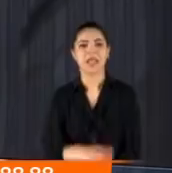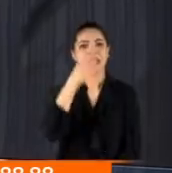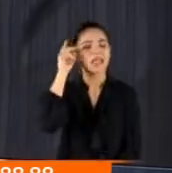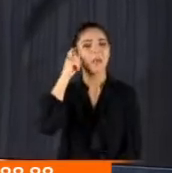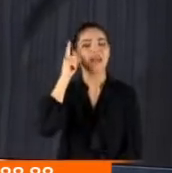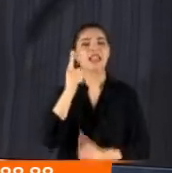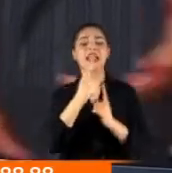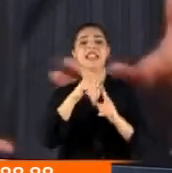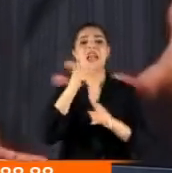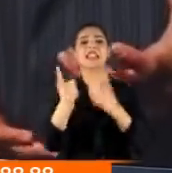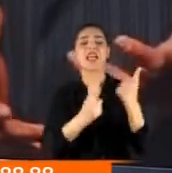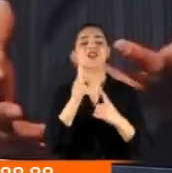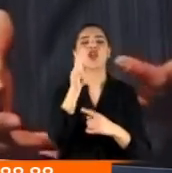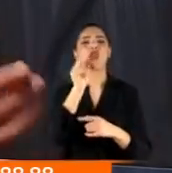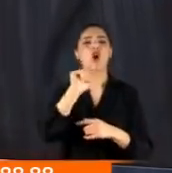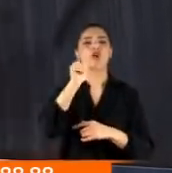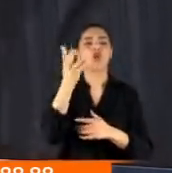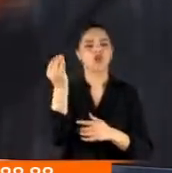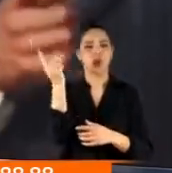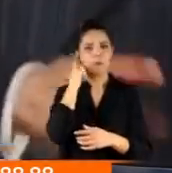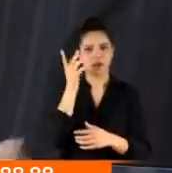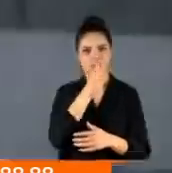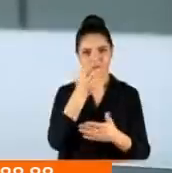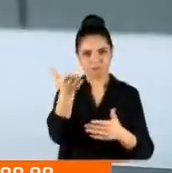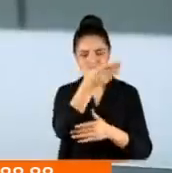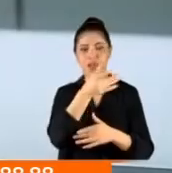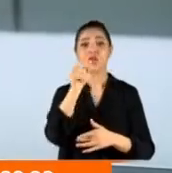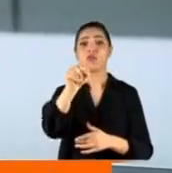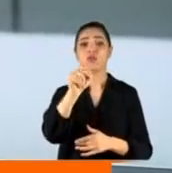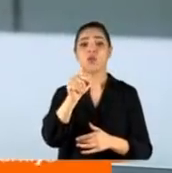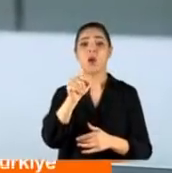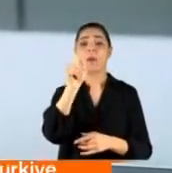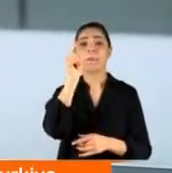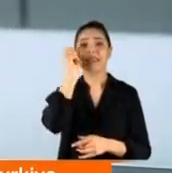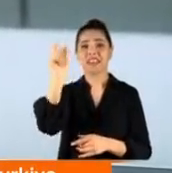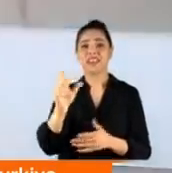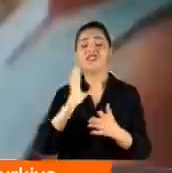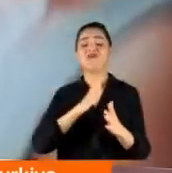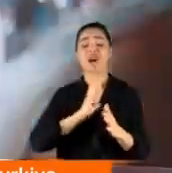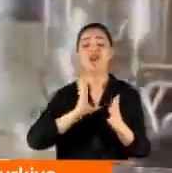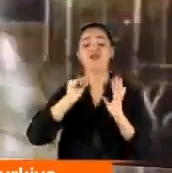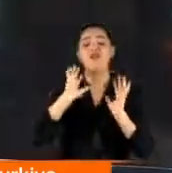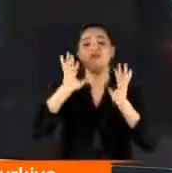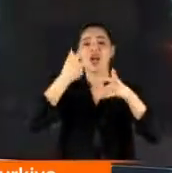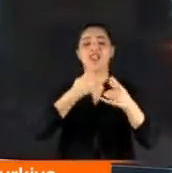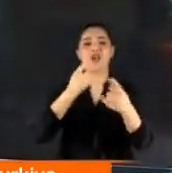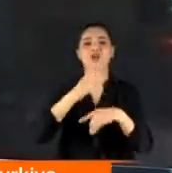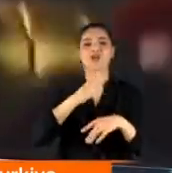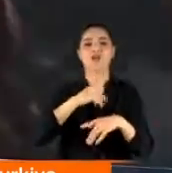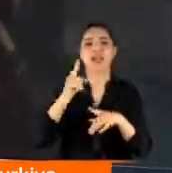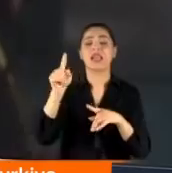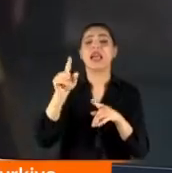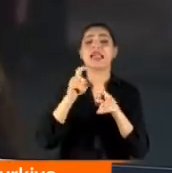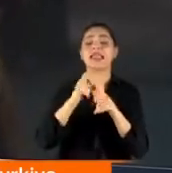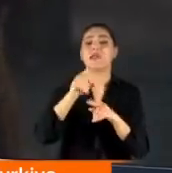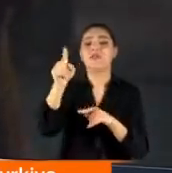Yapay zeka teknolojileri son zamanlarda çok popüler biliyorsunuz. Belki siz de kullanıyorsunuz ama işlerinde biri var ki çok fazla konuşuluyor. Bilenleriniz var.